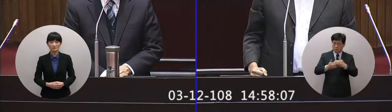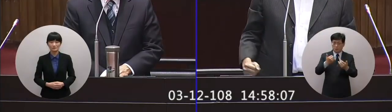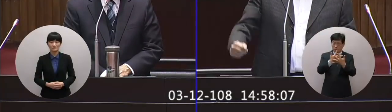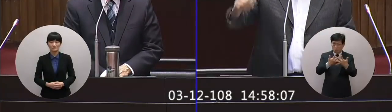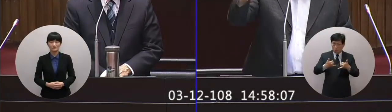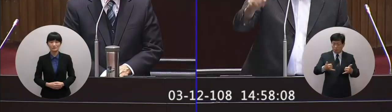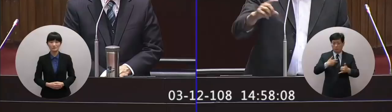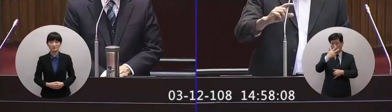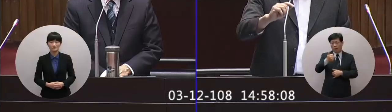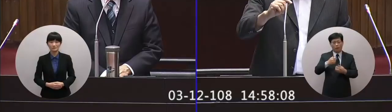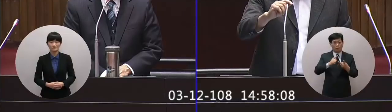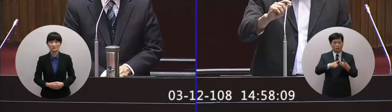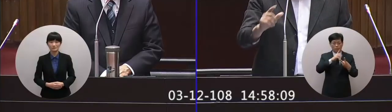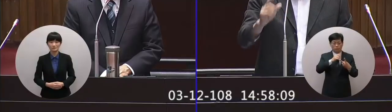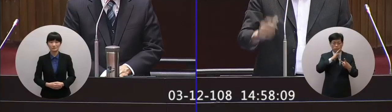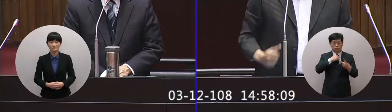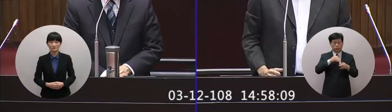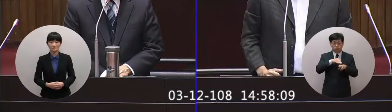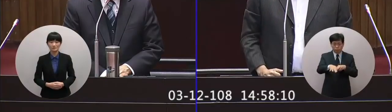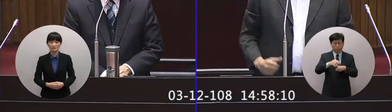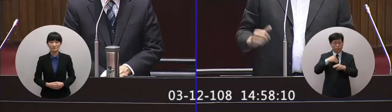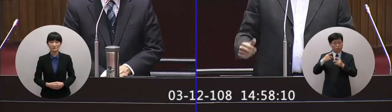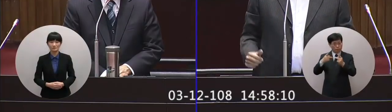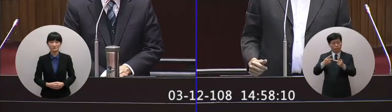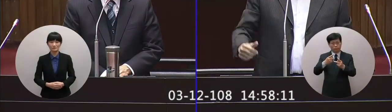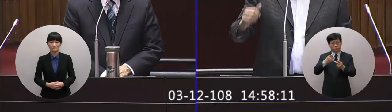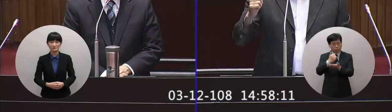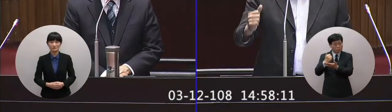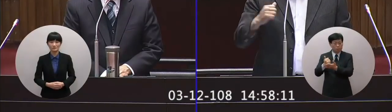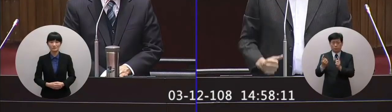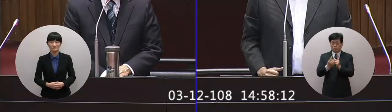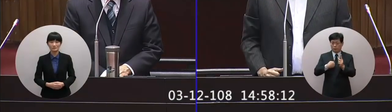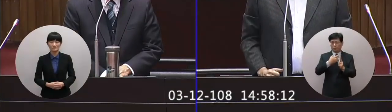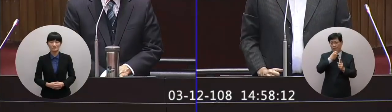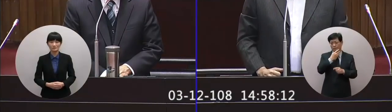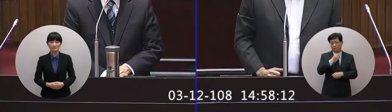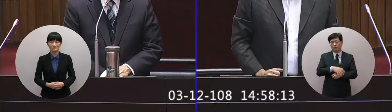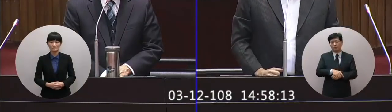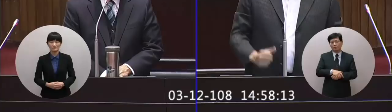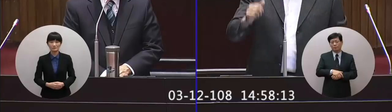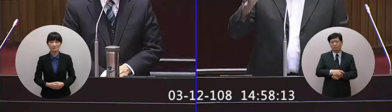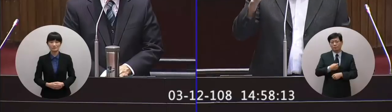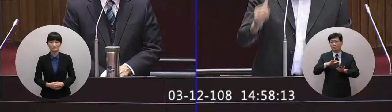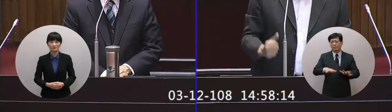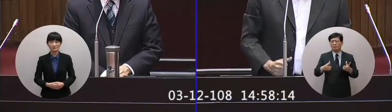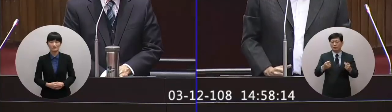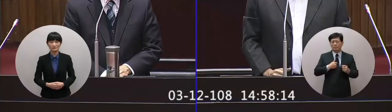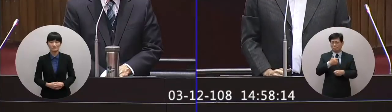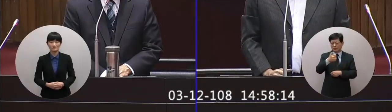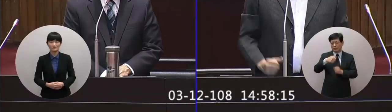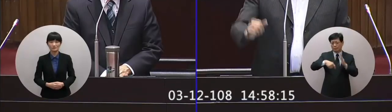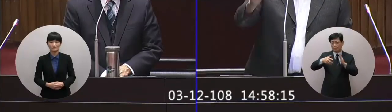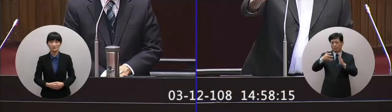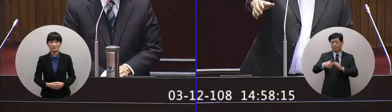网，甚至于是便利的大众运输工具？对屏东人是一种幸福，所以伫遮我嘛足感谢